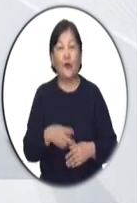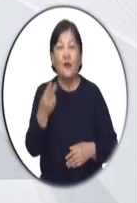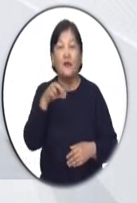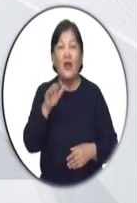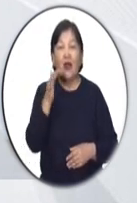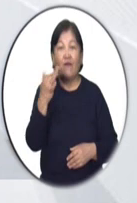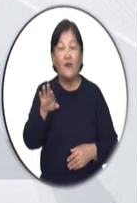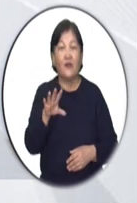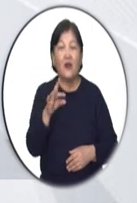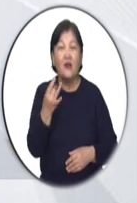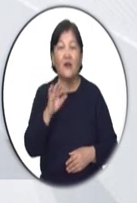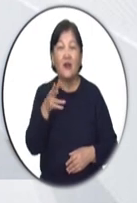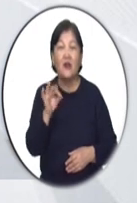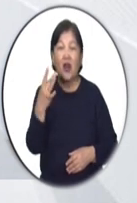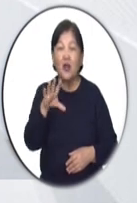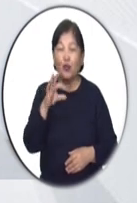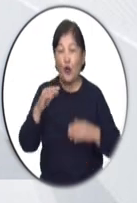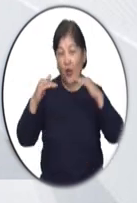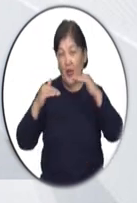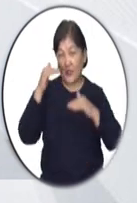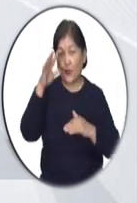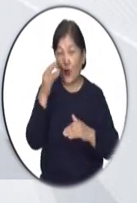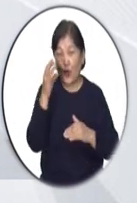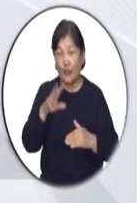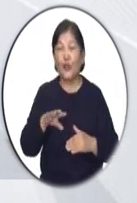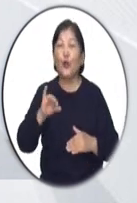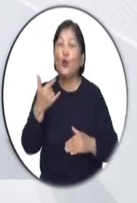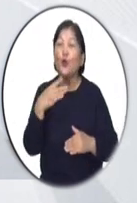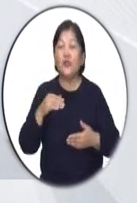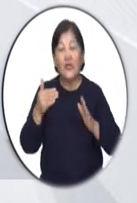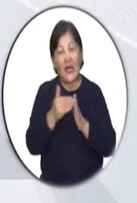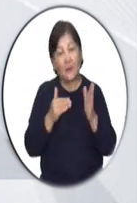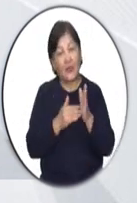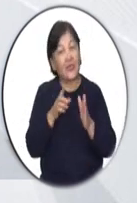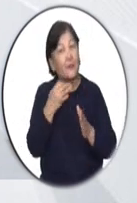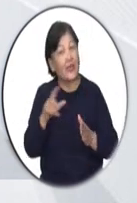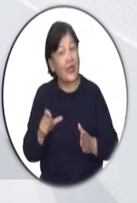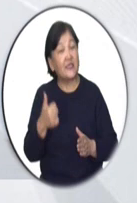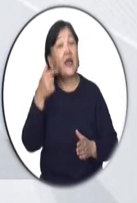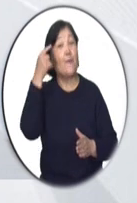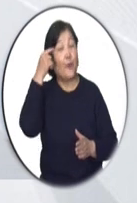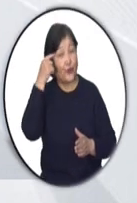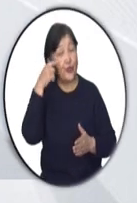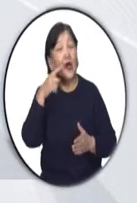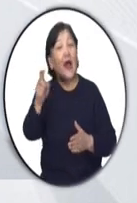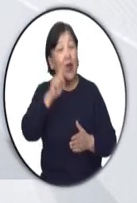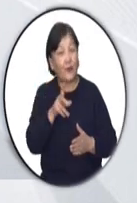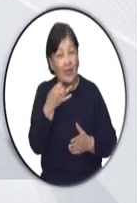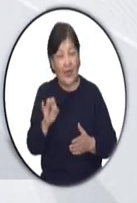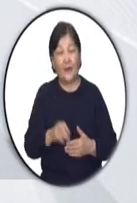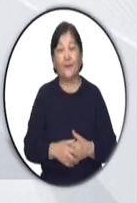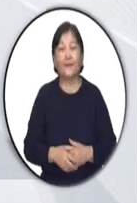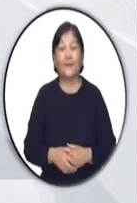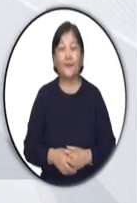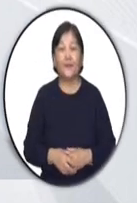давуу талын онол, Давид Рикардогийн харьсангуй давуу талын онолууд юу гэж тайлбардаг вүлээ?